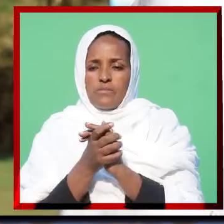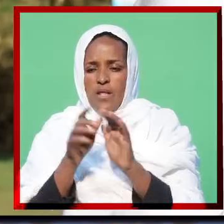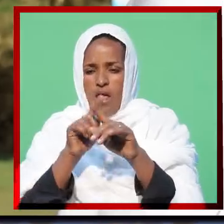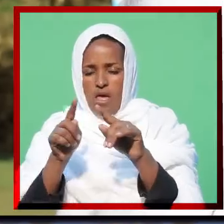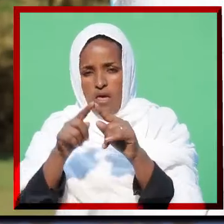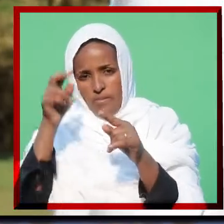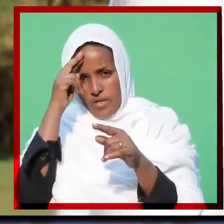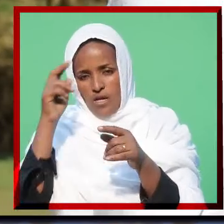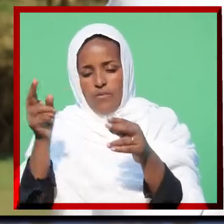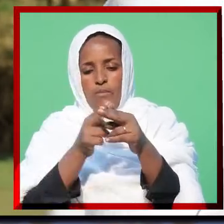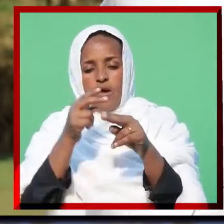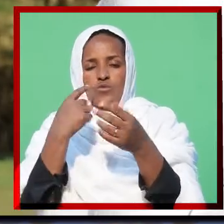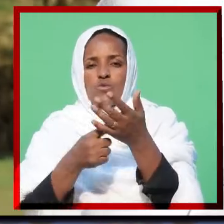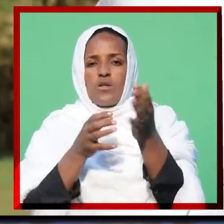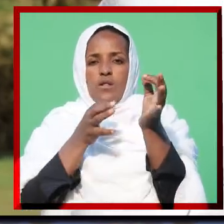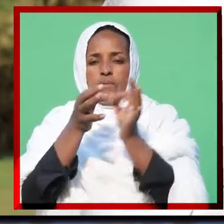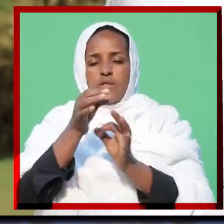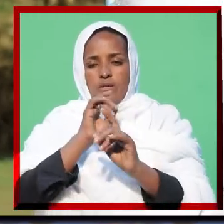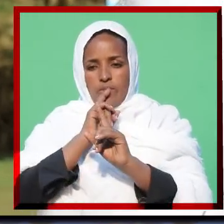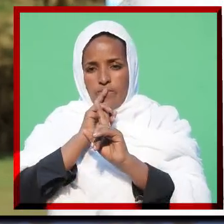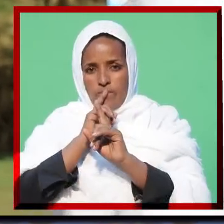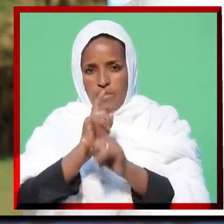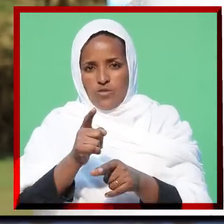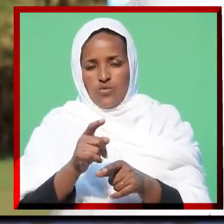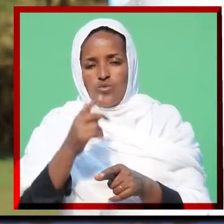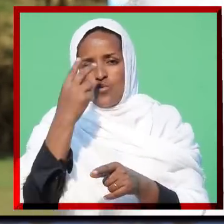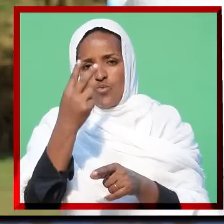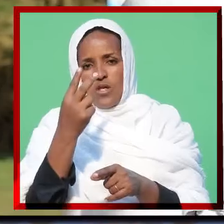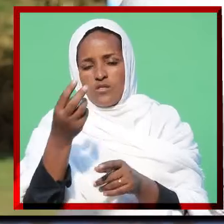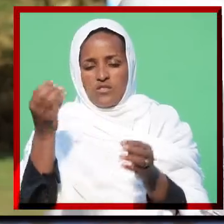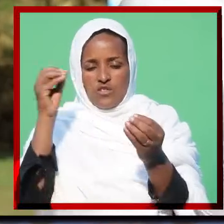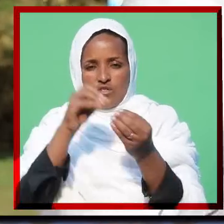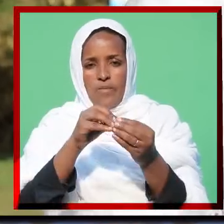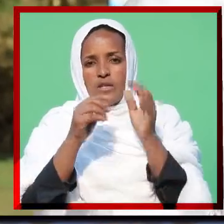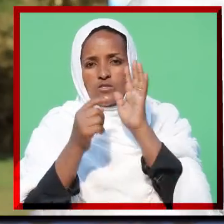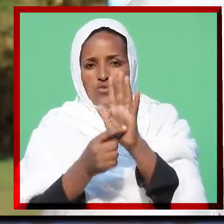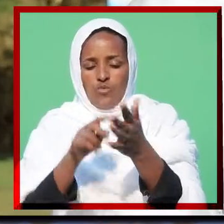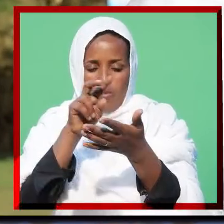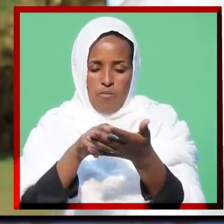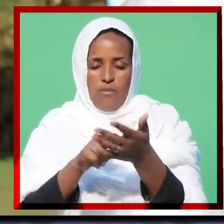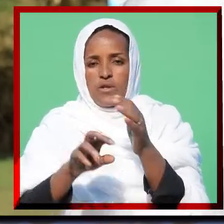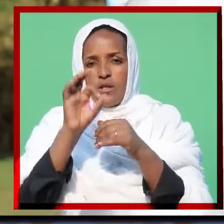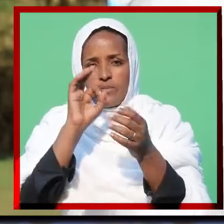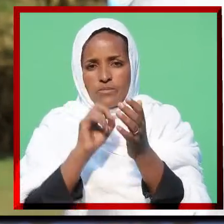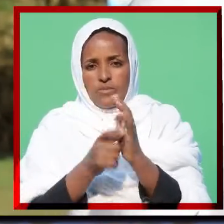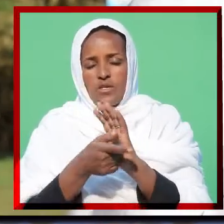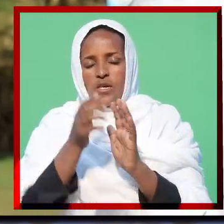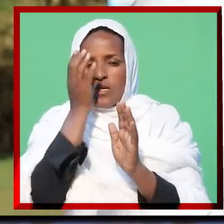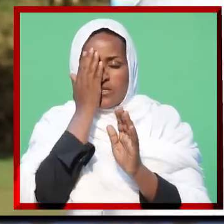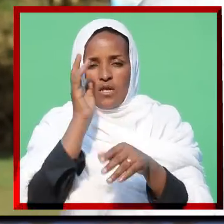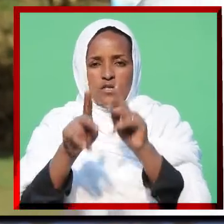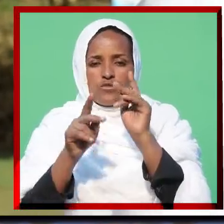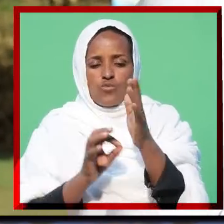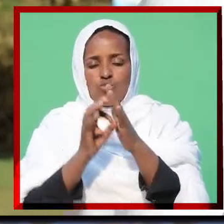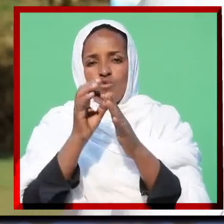በተለያየ መንገድ ባጭሩ የዚህን ለመግለጽ መልሱን ሁለት ጥቅሶ ተጨማሪ ጥቅሶችን በማንበብ እናገኛለን ለምሳሌ የእስራኤልን ህዝብ